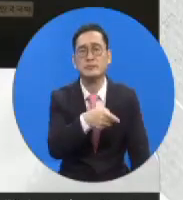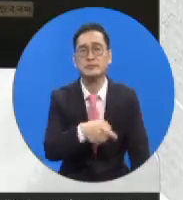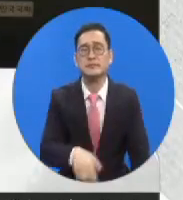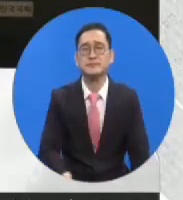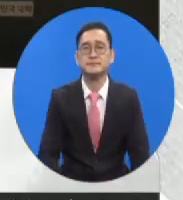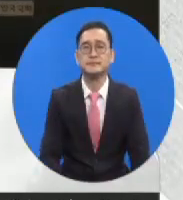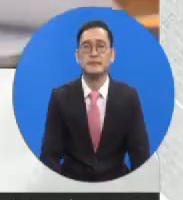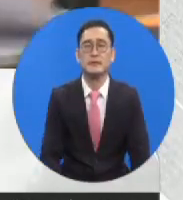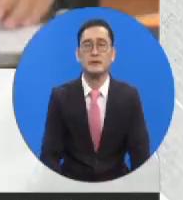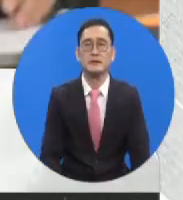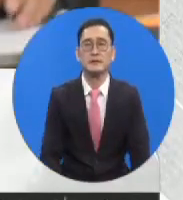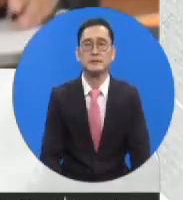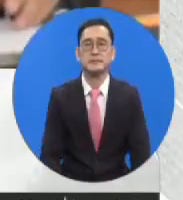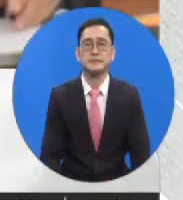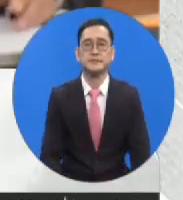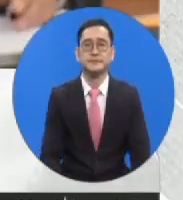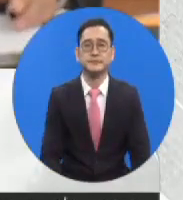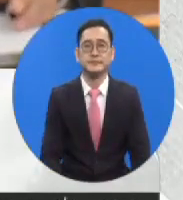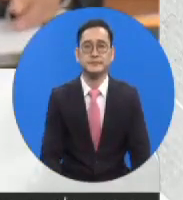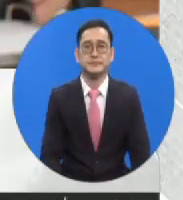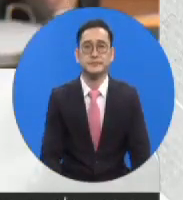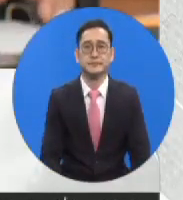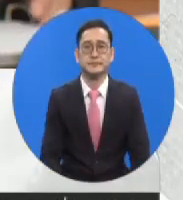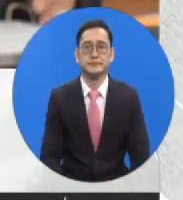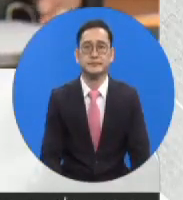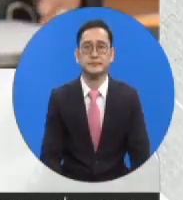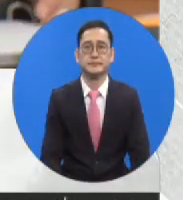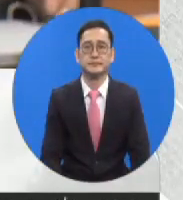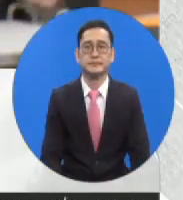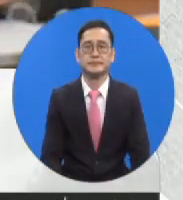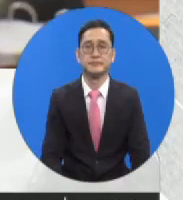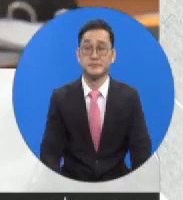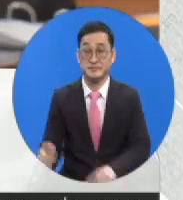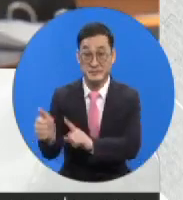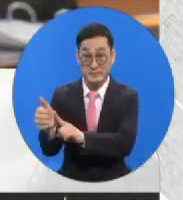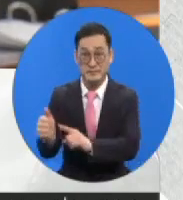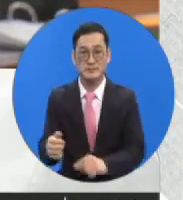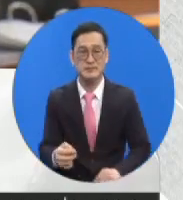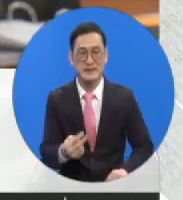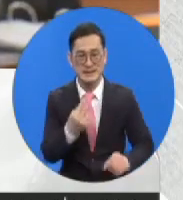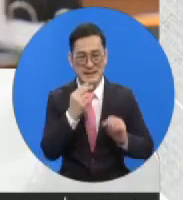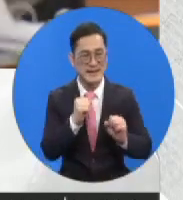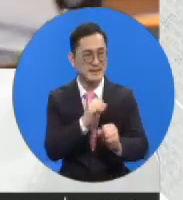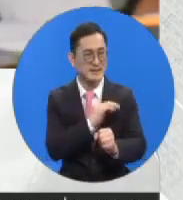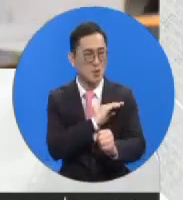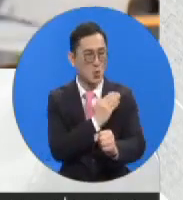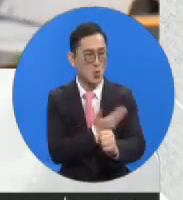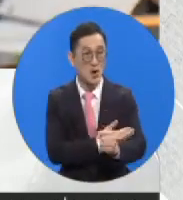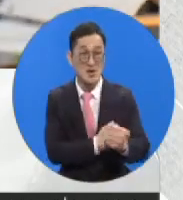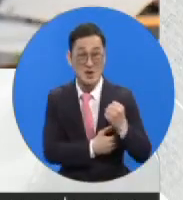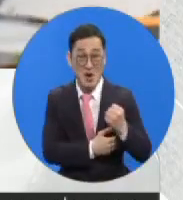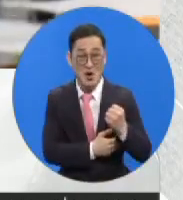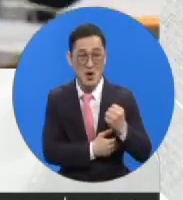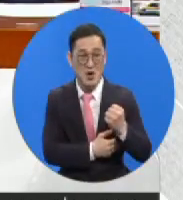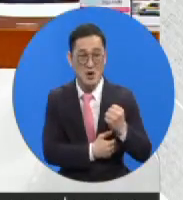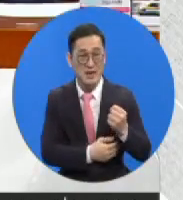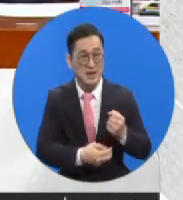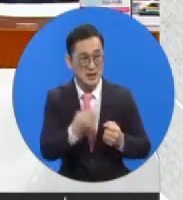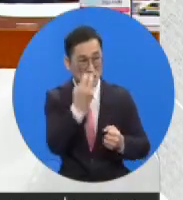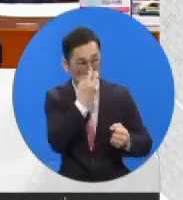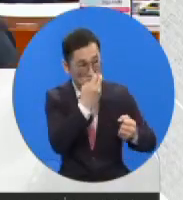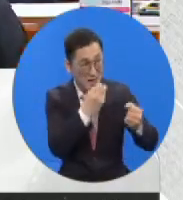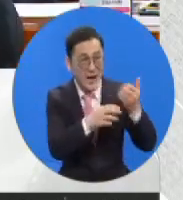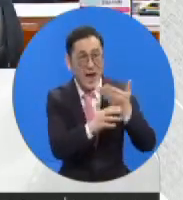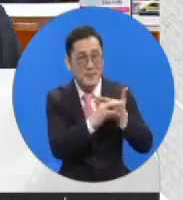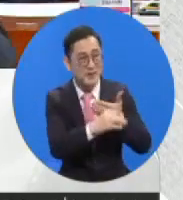당시 이 수사자문단에 나와서 얘기했을 때 그런 이야기를 한 적이 있습니다. 살아있는 권력을 수사하면 이렇게 된다는 것을 보여준다라고